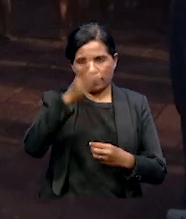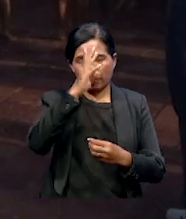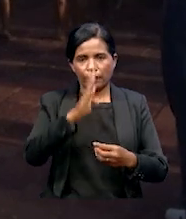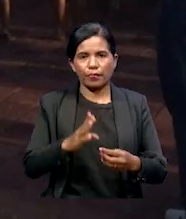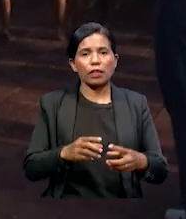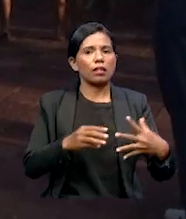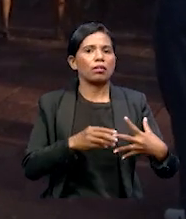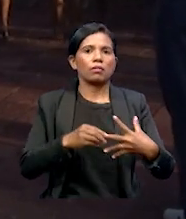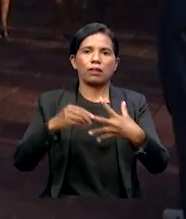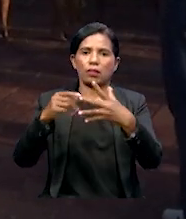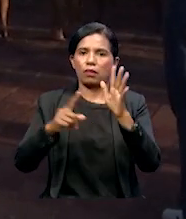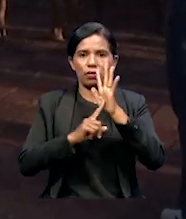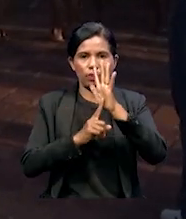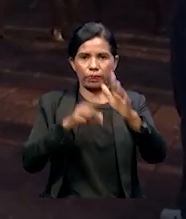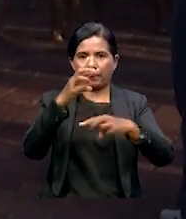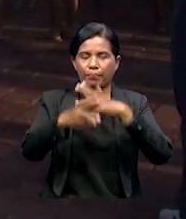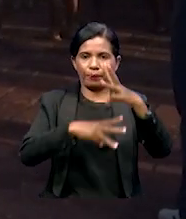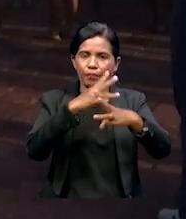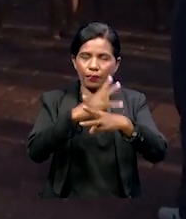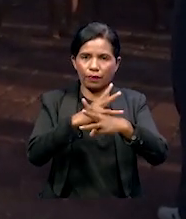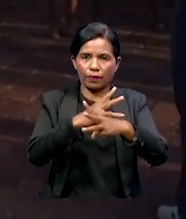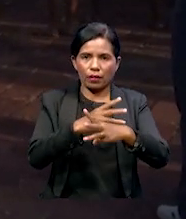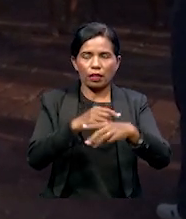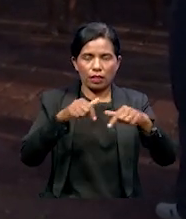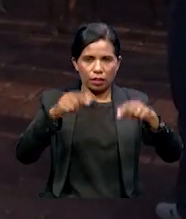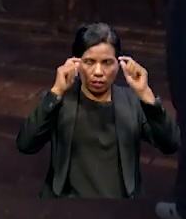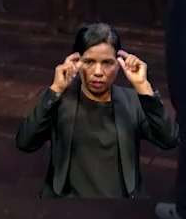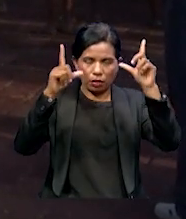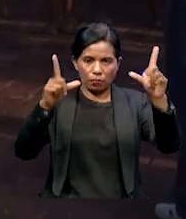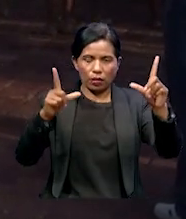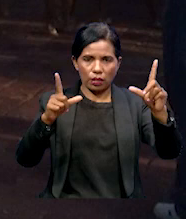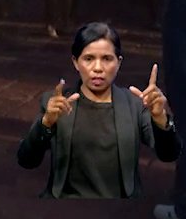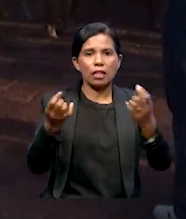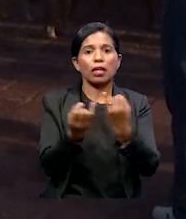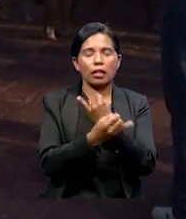hatudu ba mundu katak, apesar de Timor foi mak ukung an,